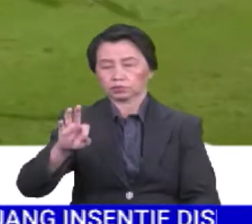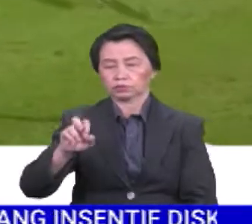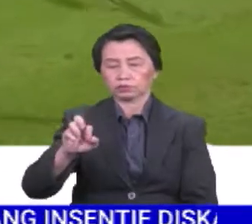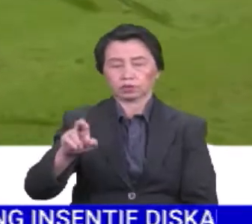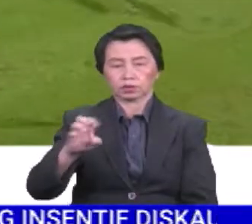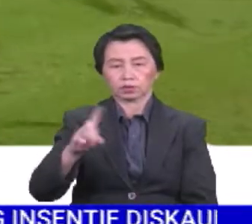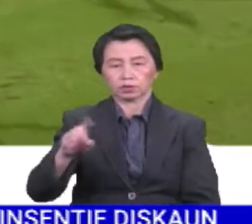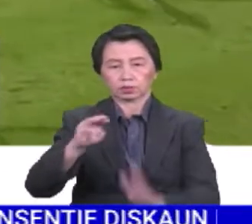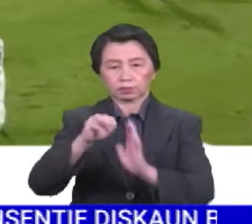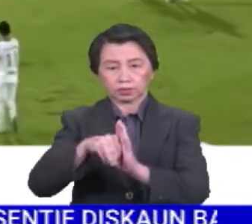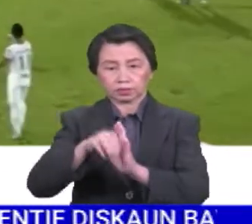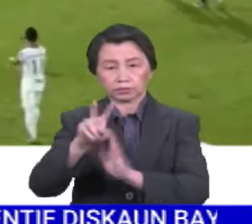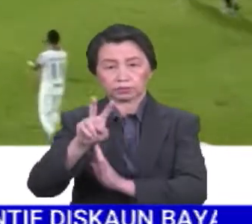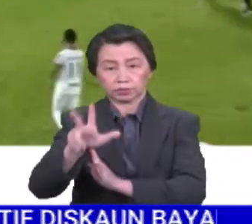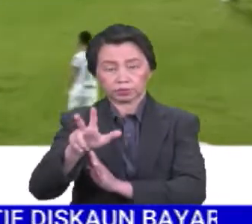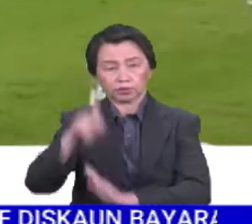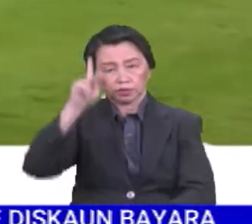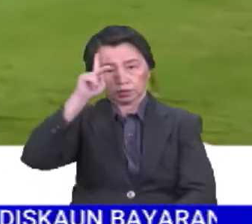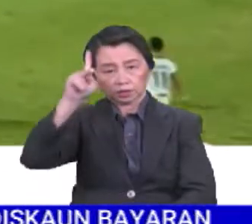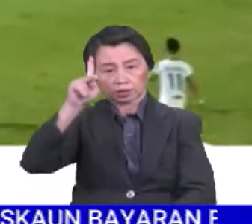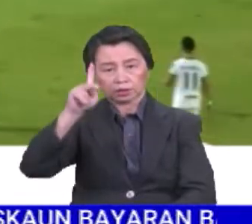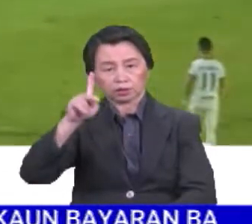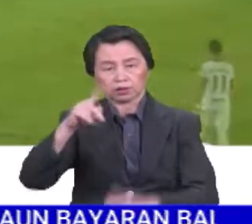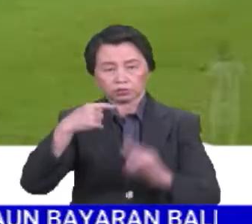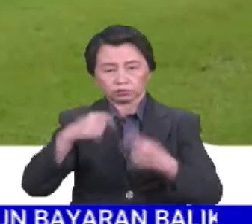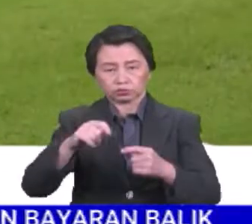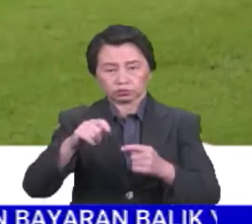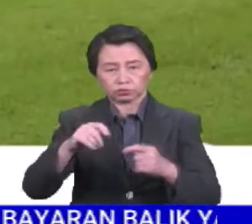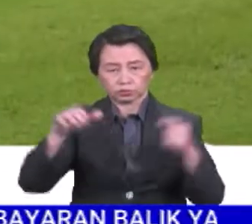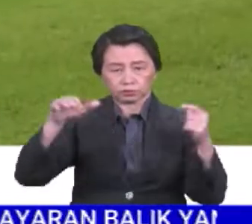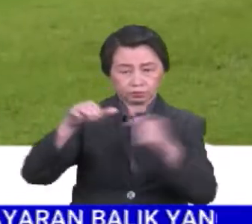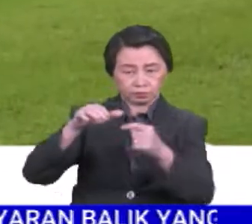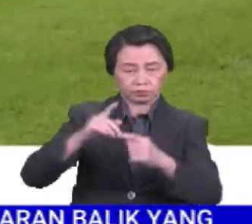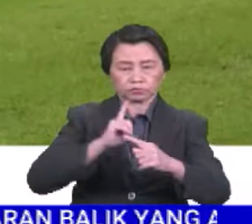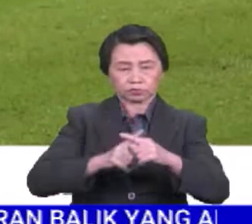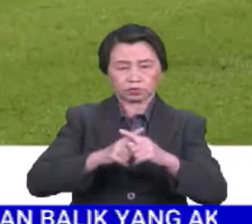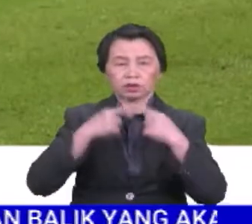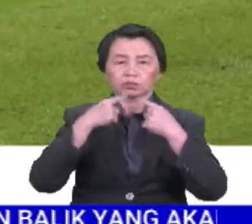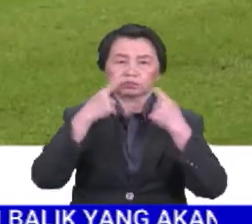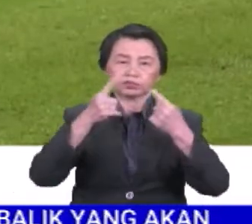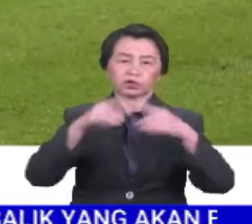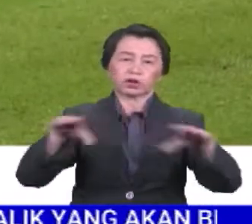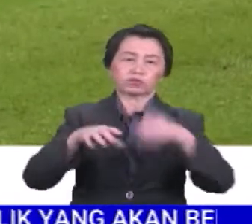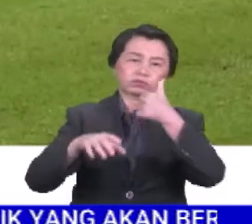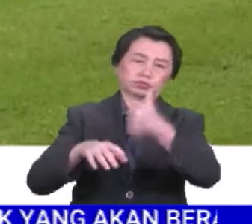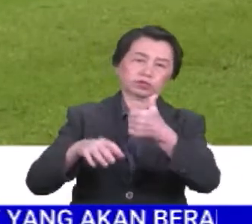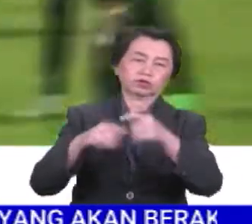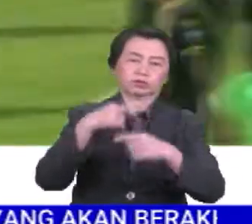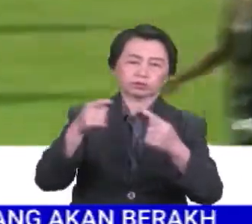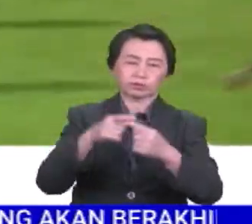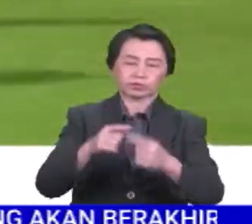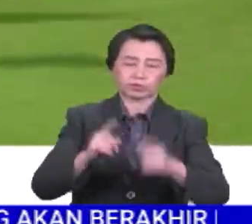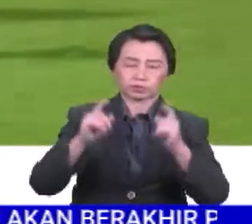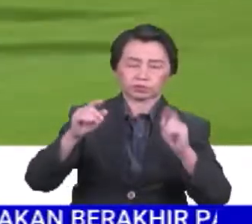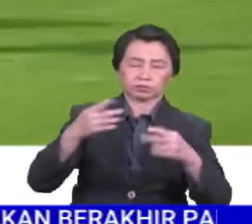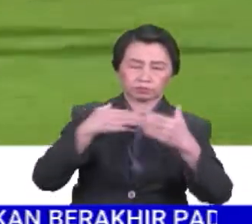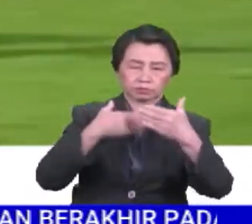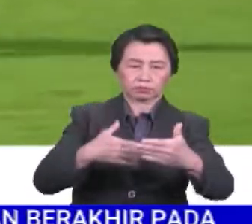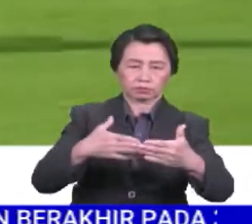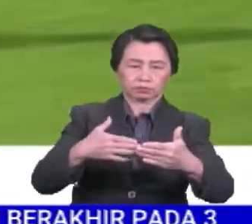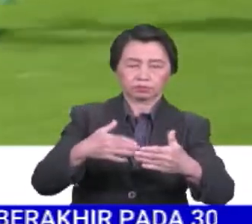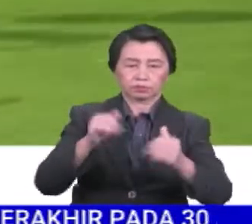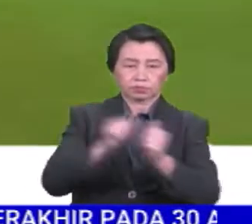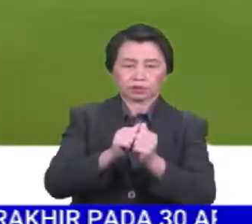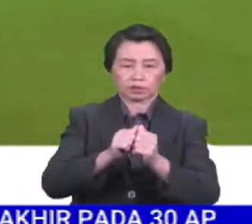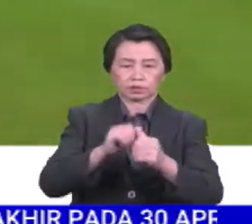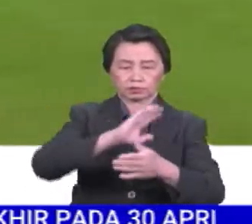minit ke-23. Kelantan United cuba bangkit mencari gol penyamaan dan berjaya melakukannya apabila dihadiahkan sepakan penalti